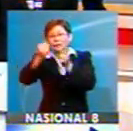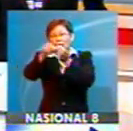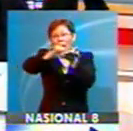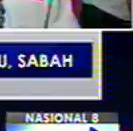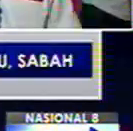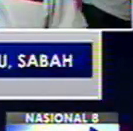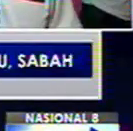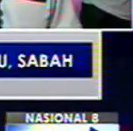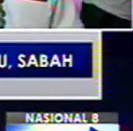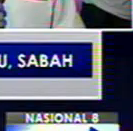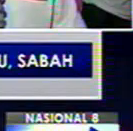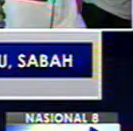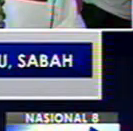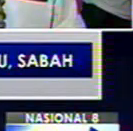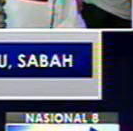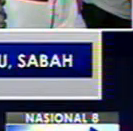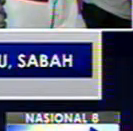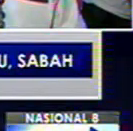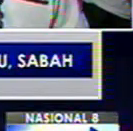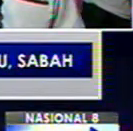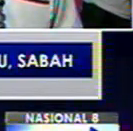Emran Azmi Rosli di lokasi. Teruskan Emran.